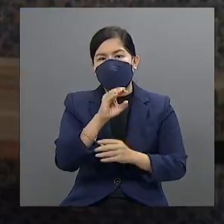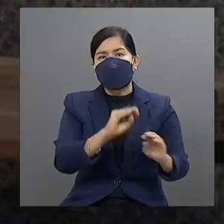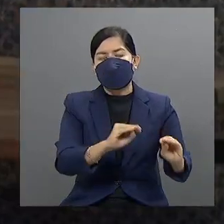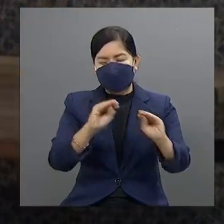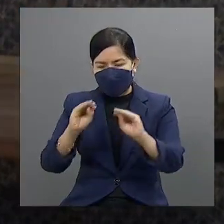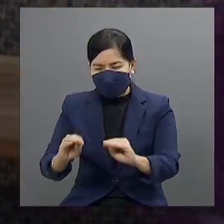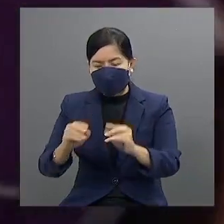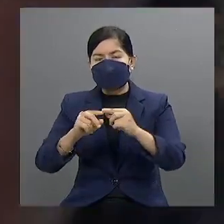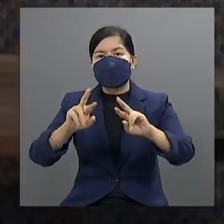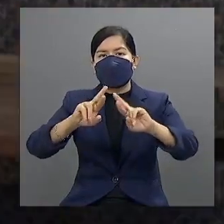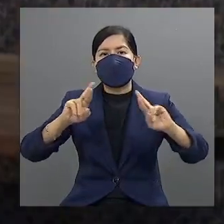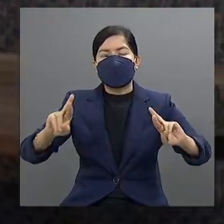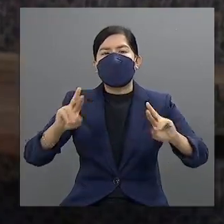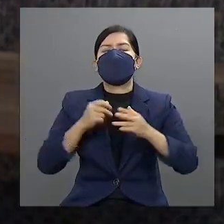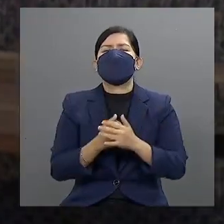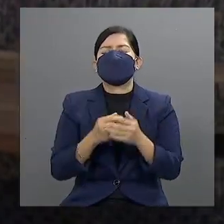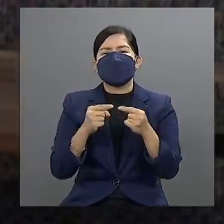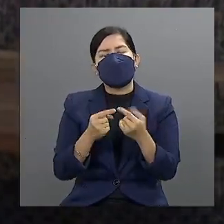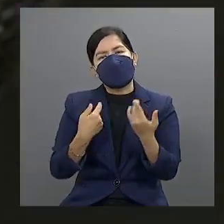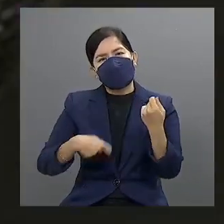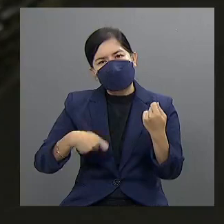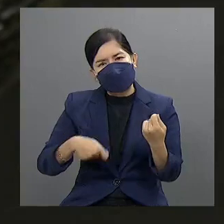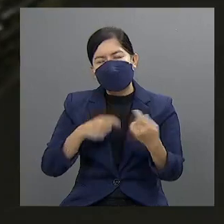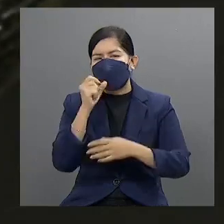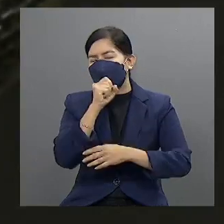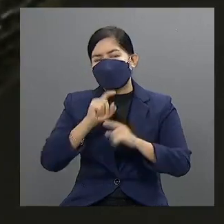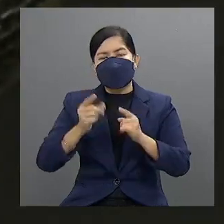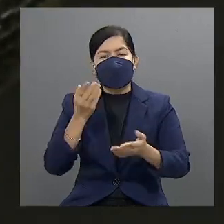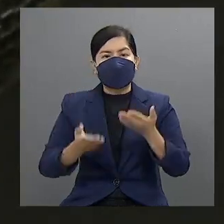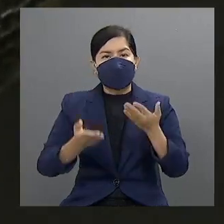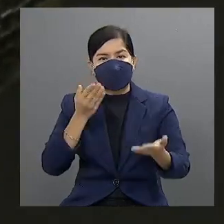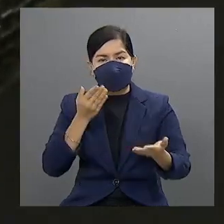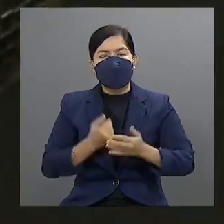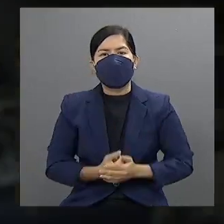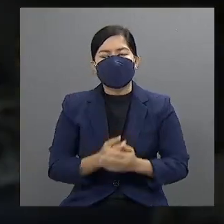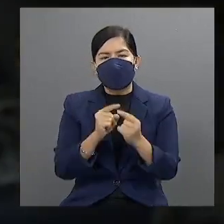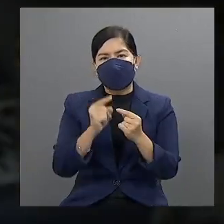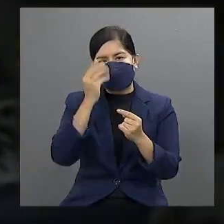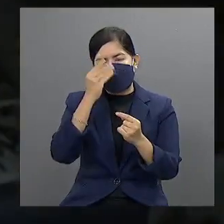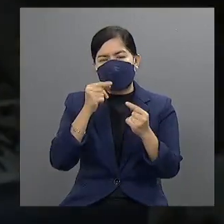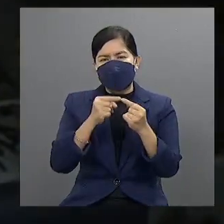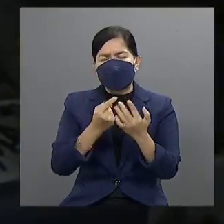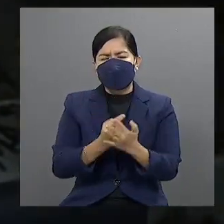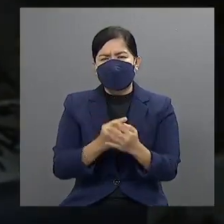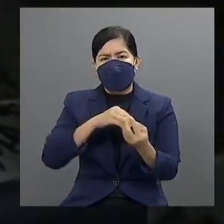าชีพนี้รายได้หายไปแต่ว่าภาพรวมเนี่ยนะคะไม่ได้กดดันให้เศรษฐกิจต้องซึมตัวแต่จะฟื้นตัวช้า